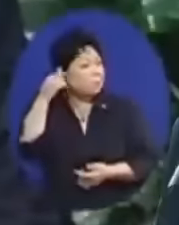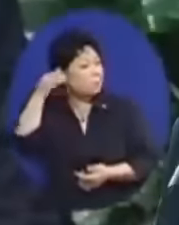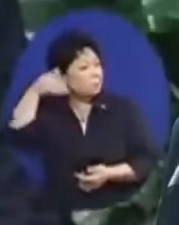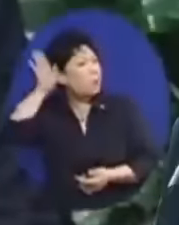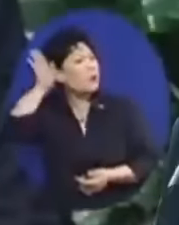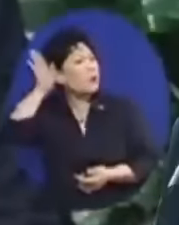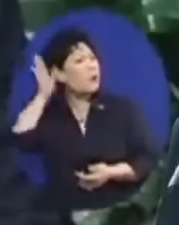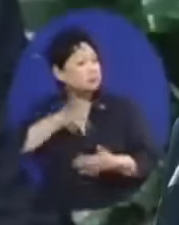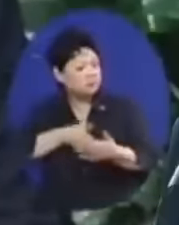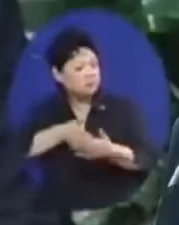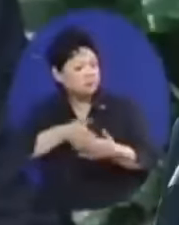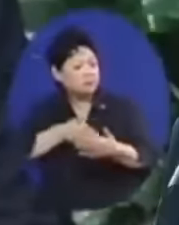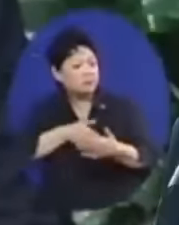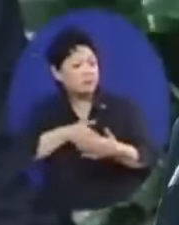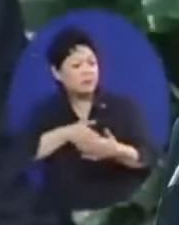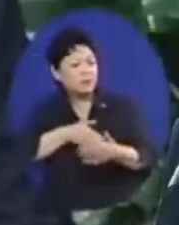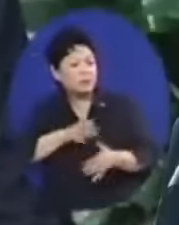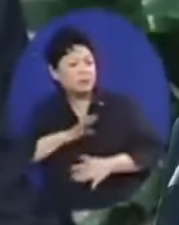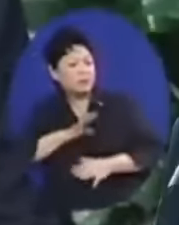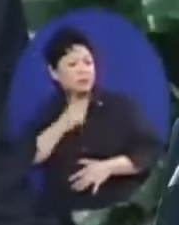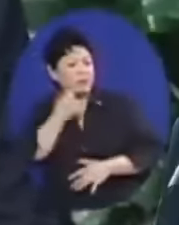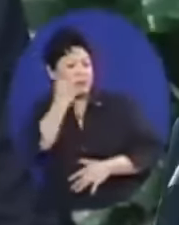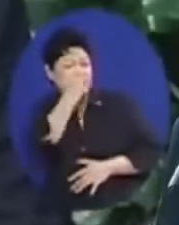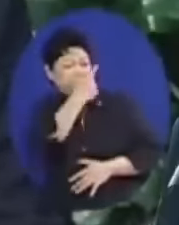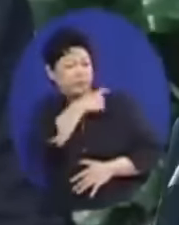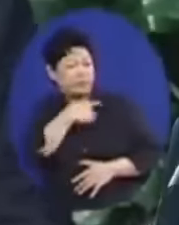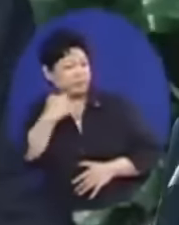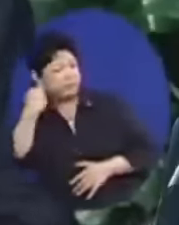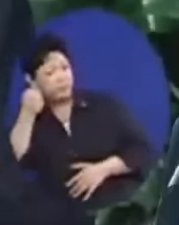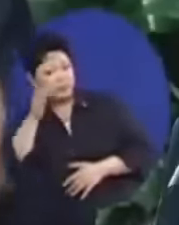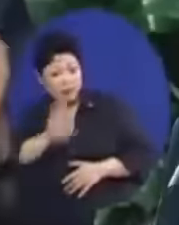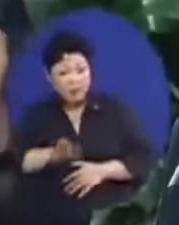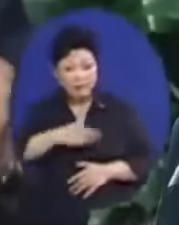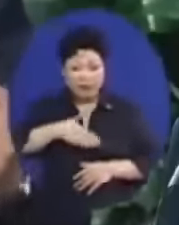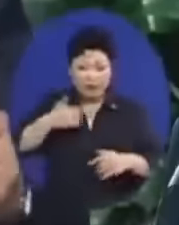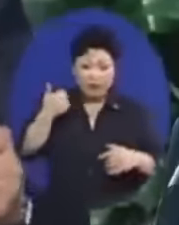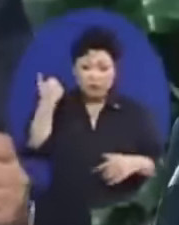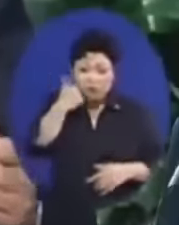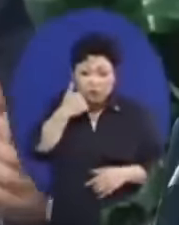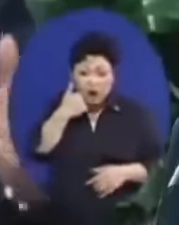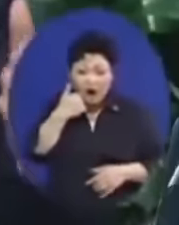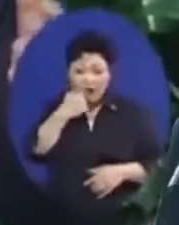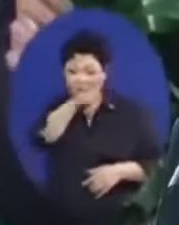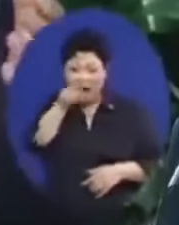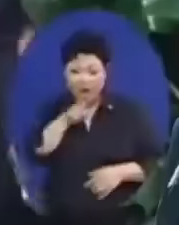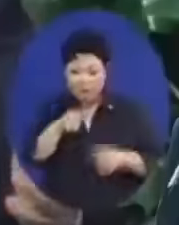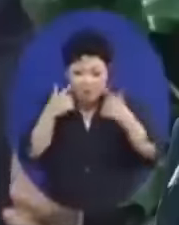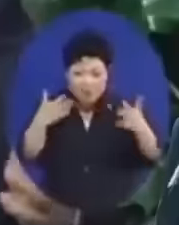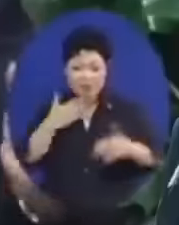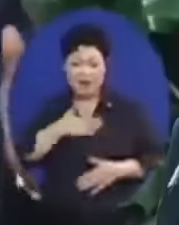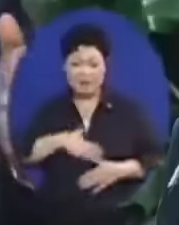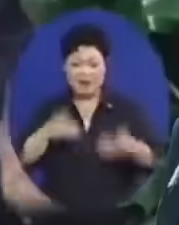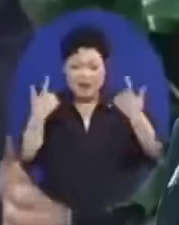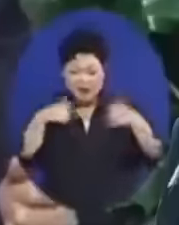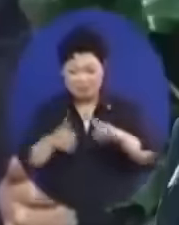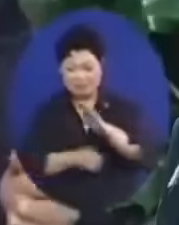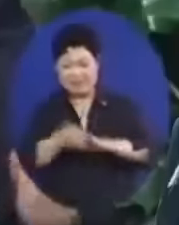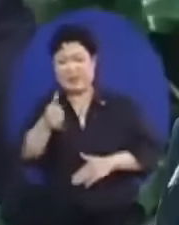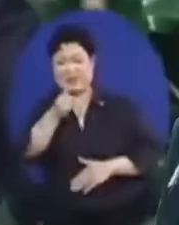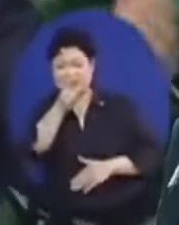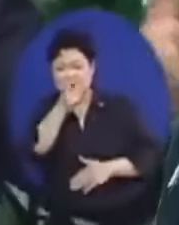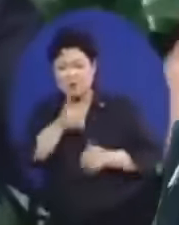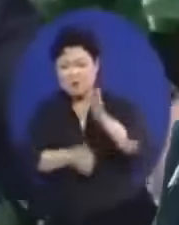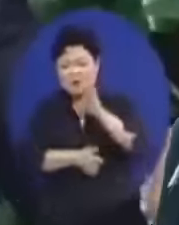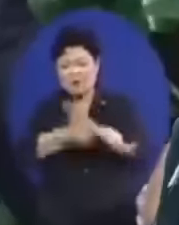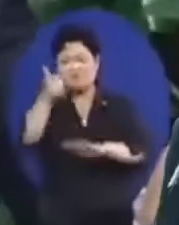절망, 고통으로 끌려다니는 것입니다. 그러나 정체성이 분명한 사람은 항상 희망차고 승리합니다.